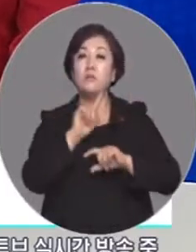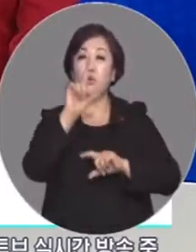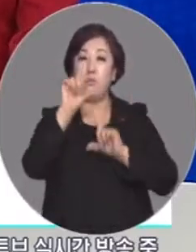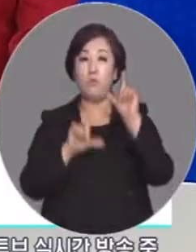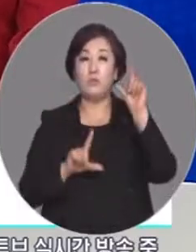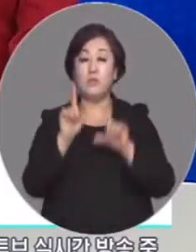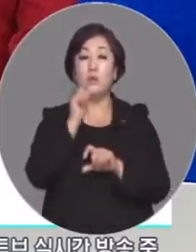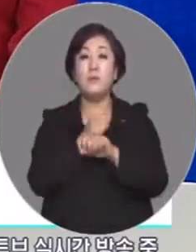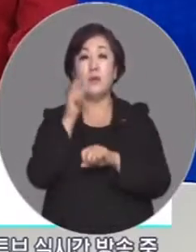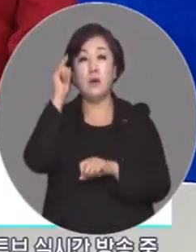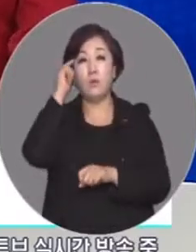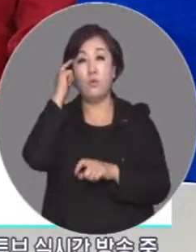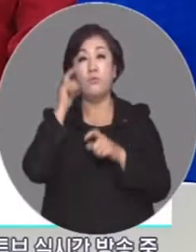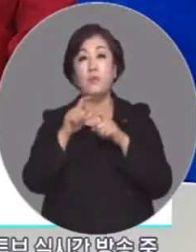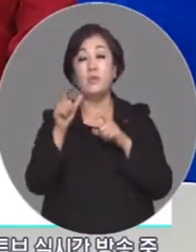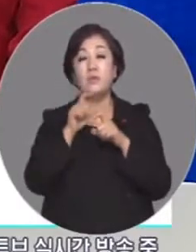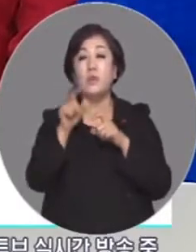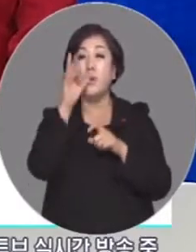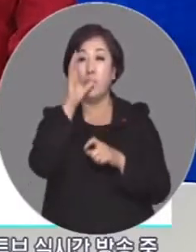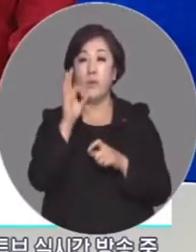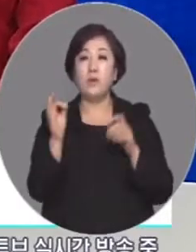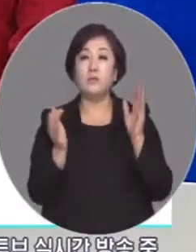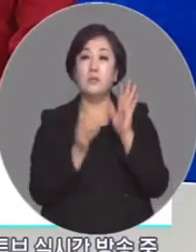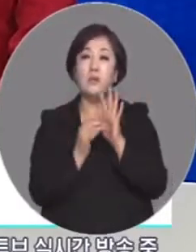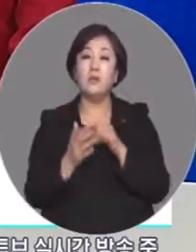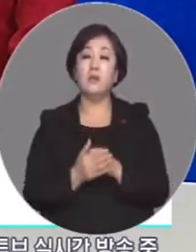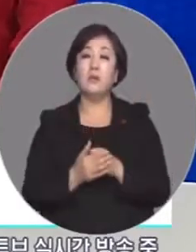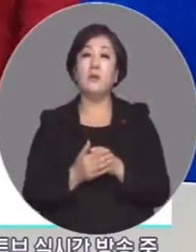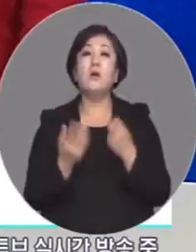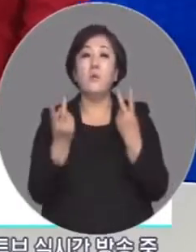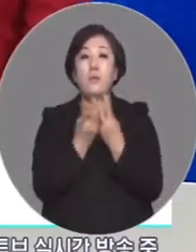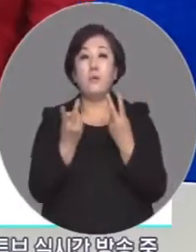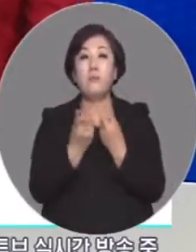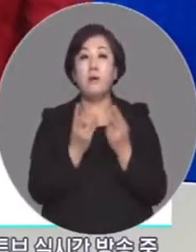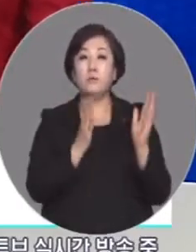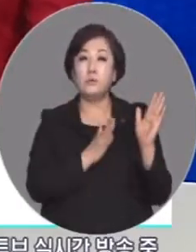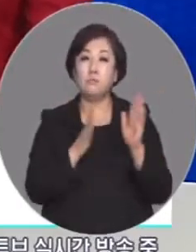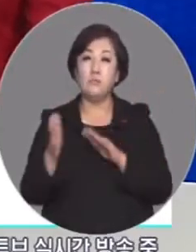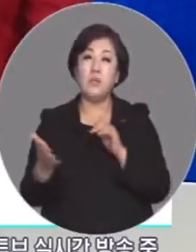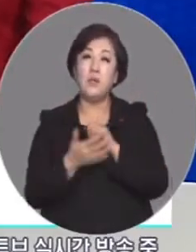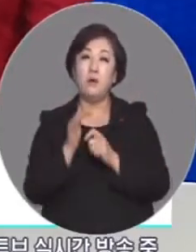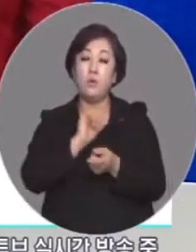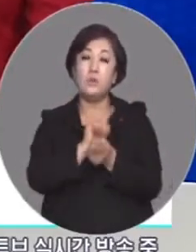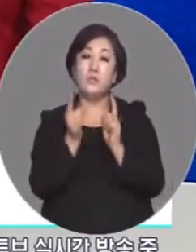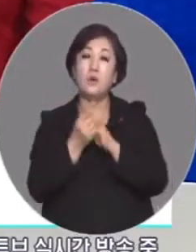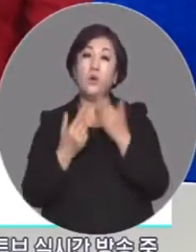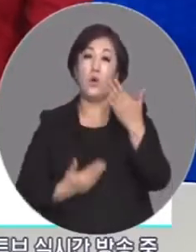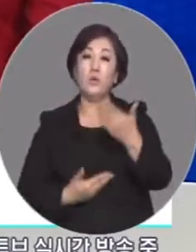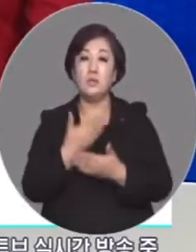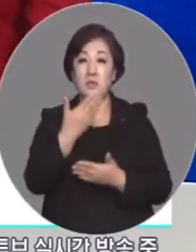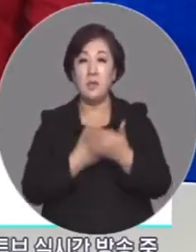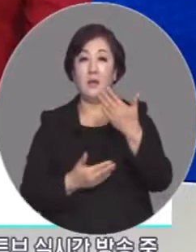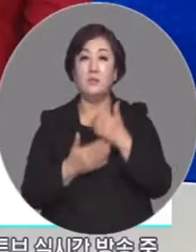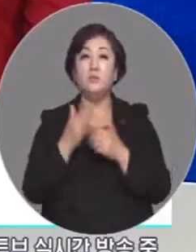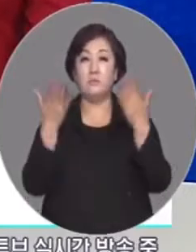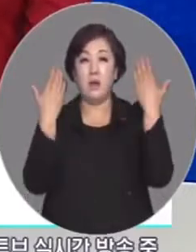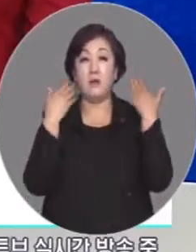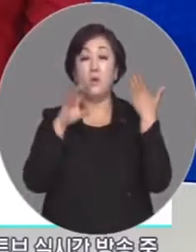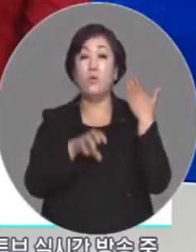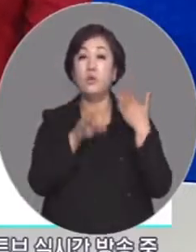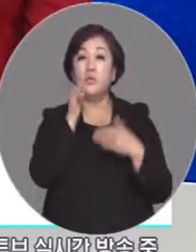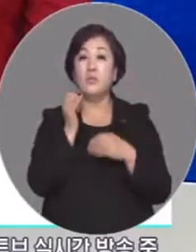모습이어야 할까 생각해 볼 수 있는 시간이었습니다. 대안이 될 수 있을까요? 서로 나눔 학교라는 게